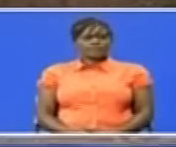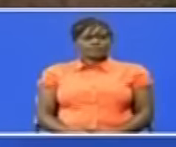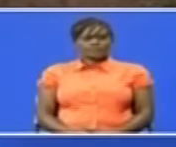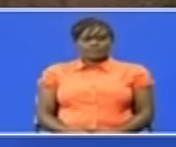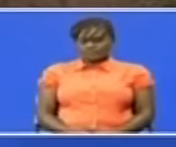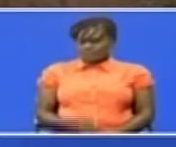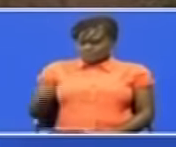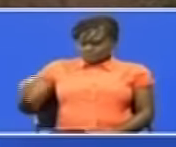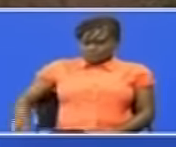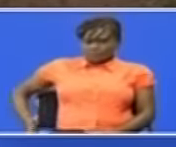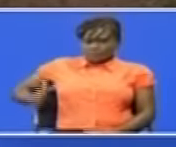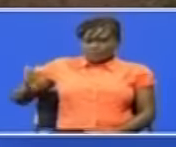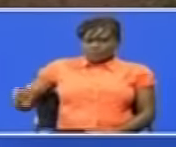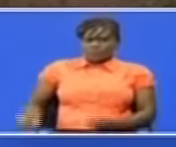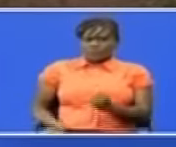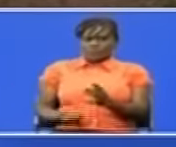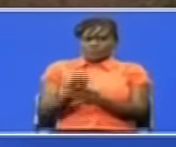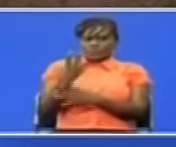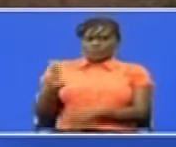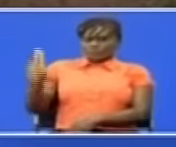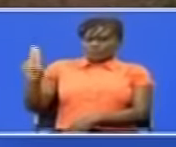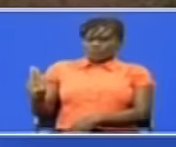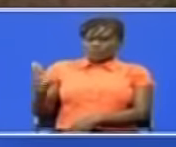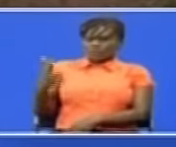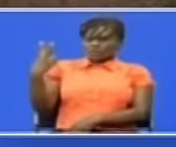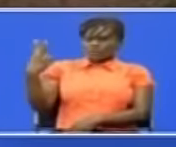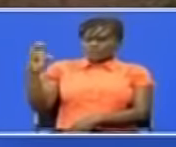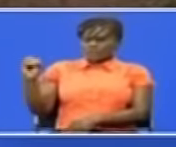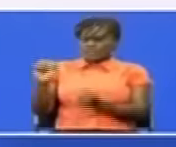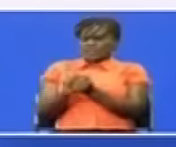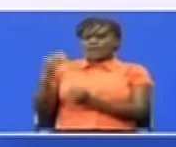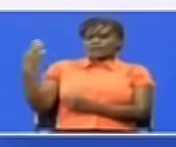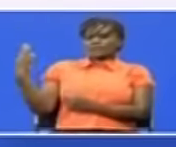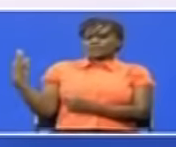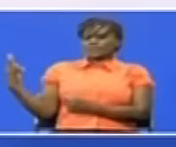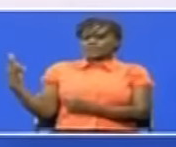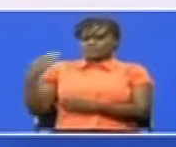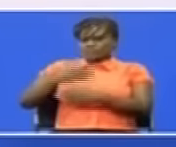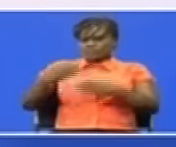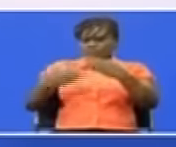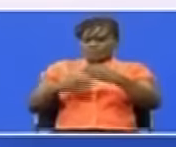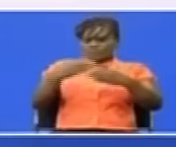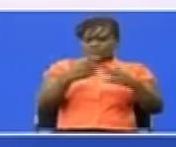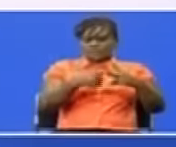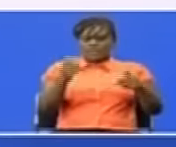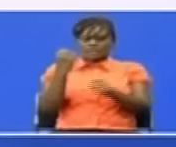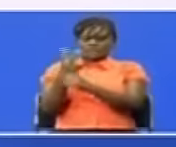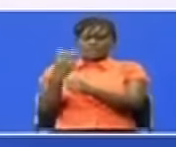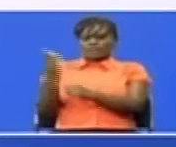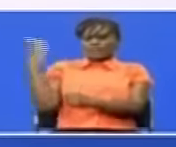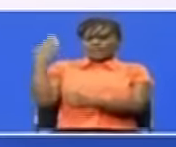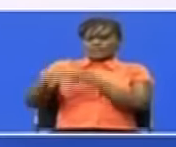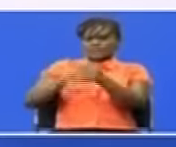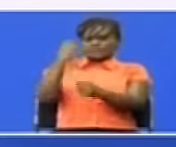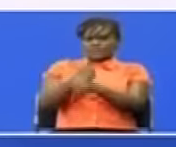Mradi wa reli ya kisasa uliozinduliwa na Rais Uhuru Kenyatta Novemba mwaka 2013 na ujenzi wake kuanza mwezi Disemba mwaka uliopita